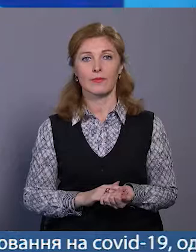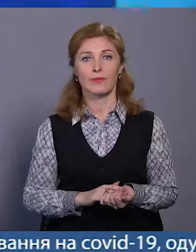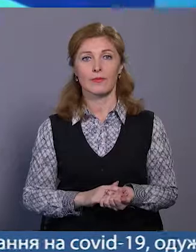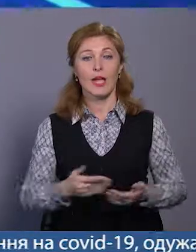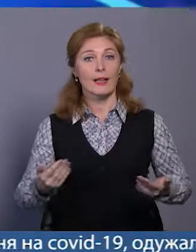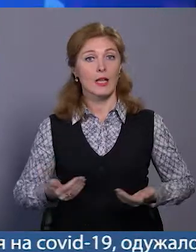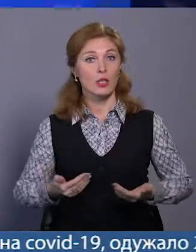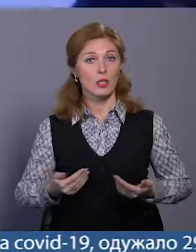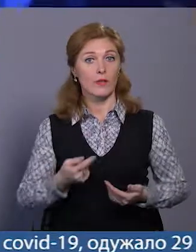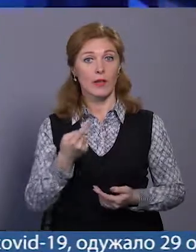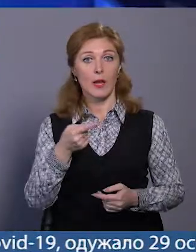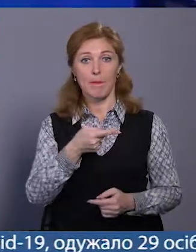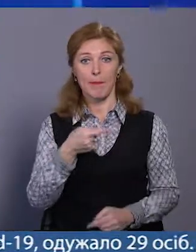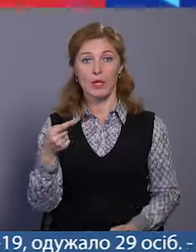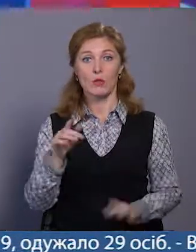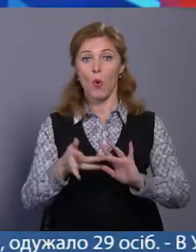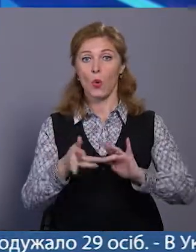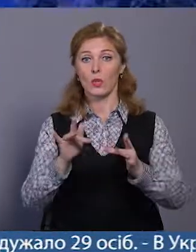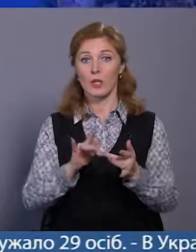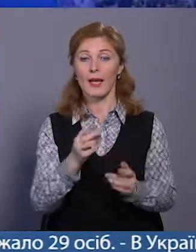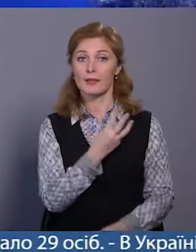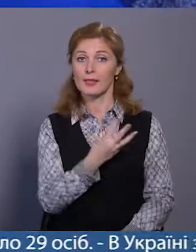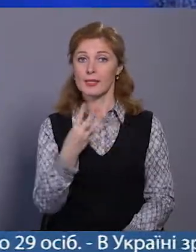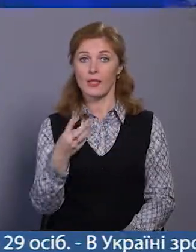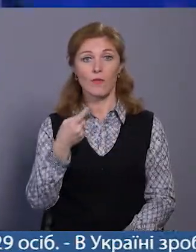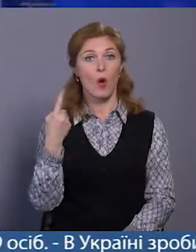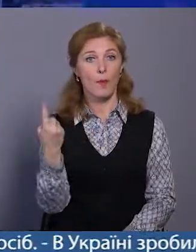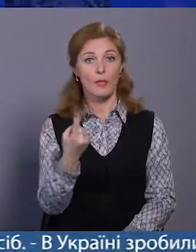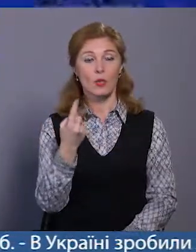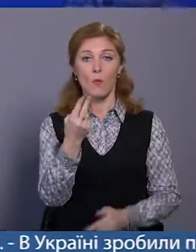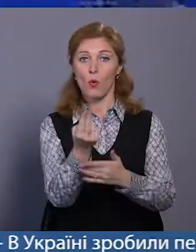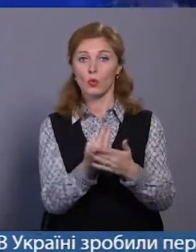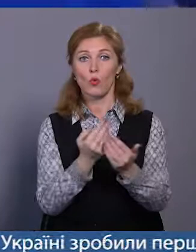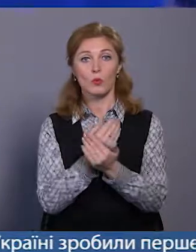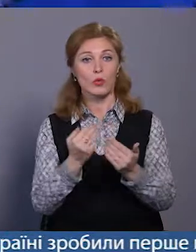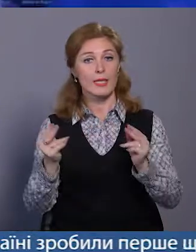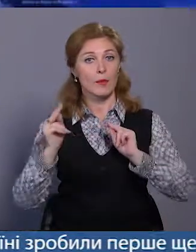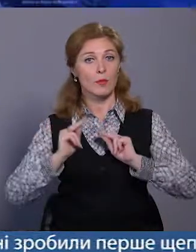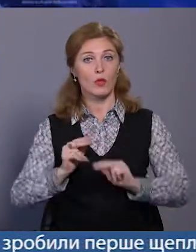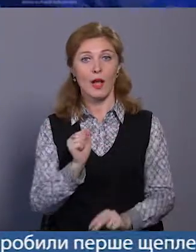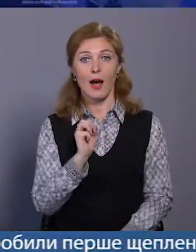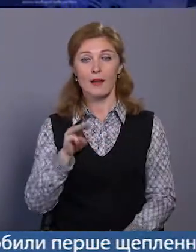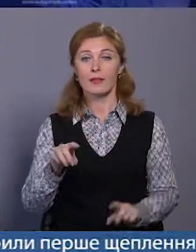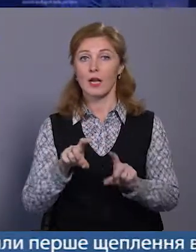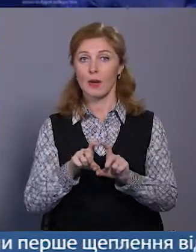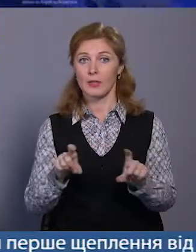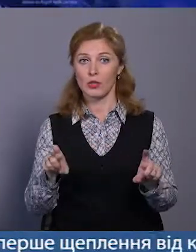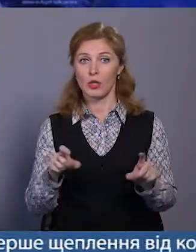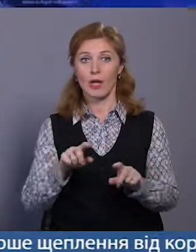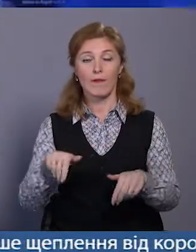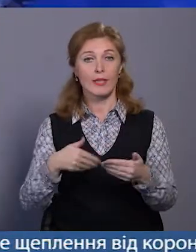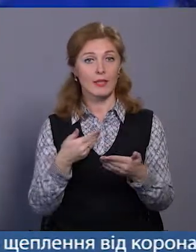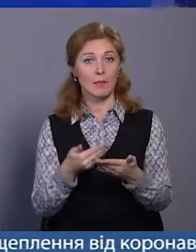Наживо на першому поверсі, онлайн на сайті. В обласному художньому музеї запрацювала арт-крамничка.